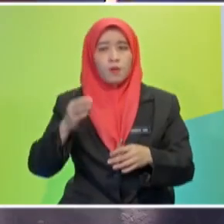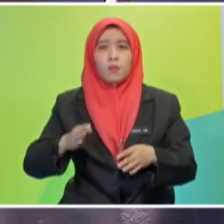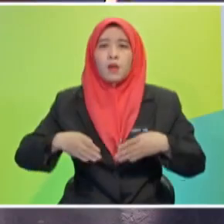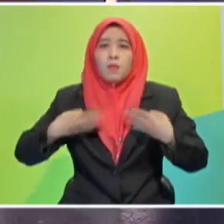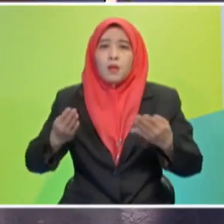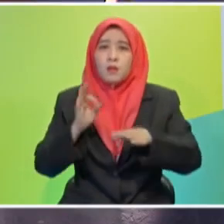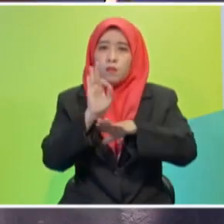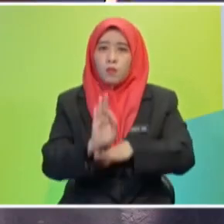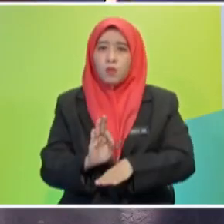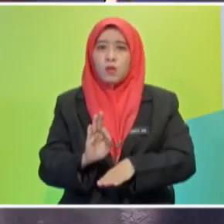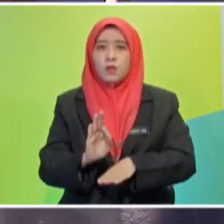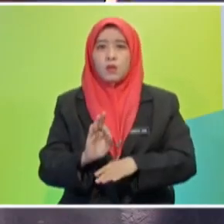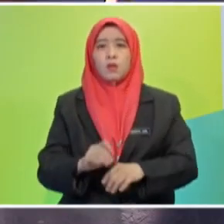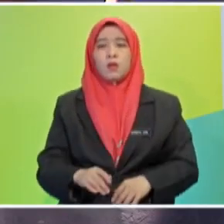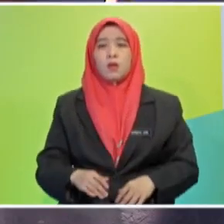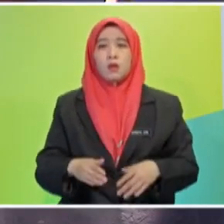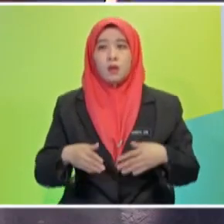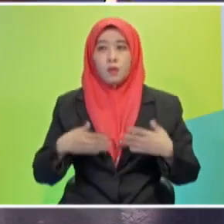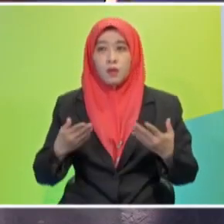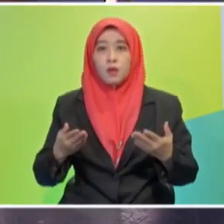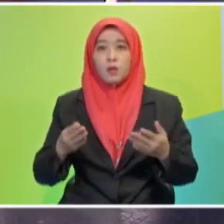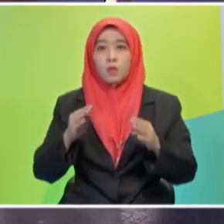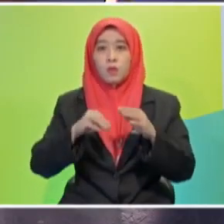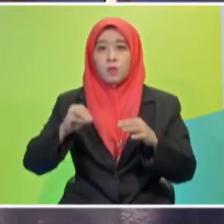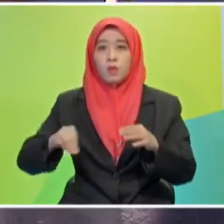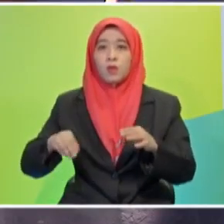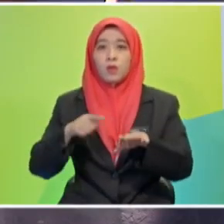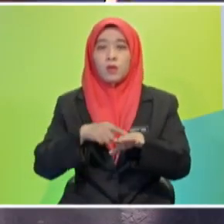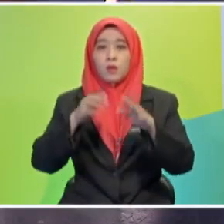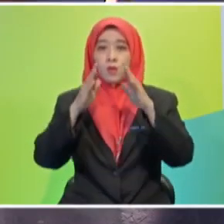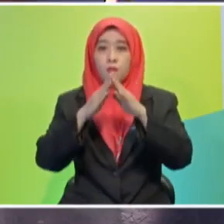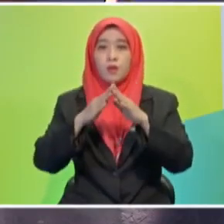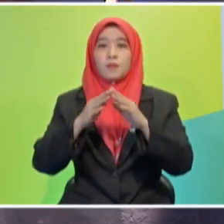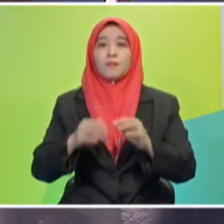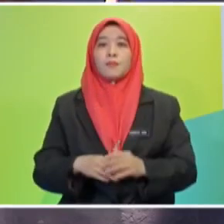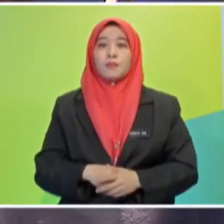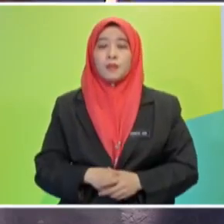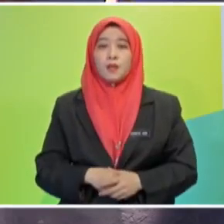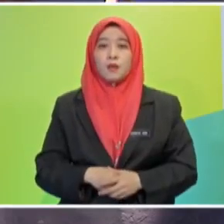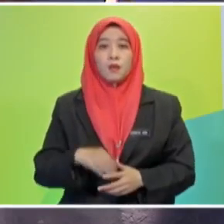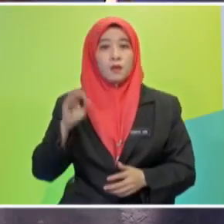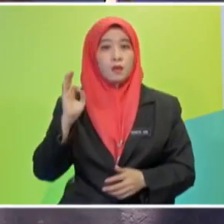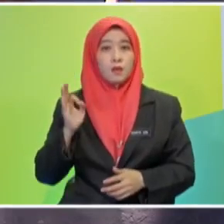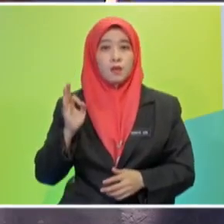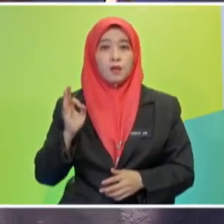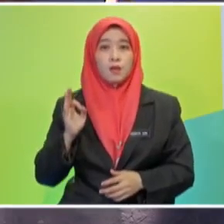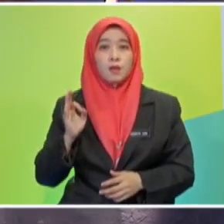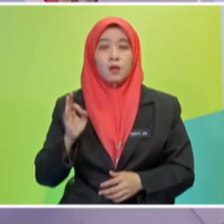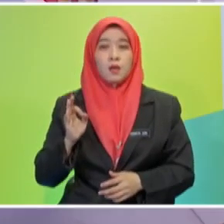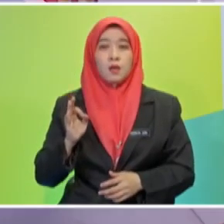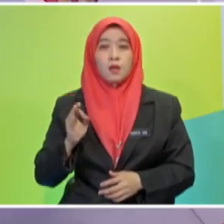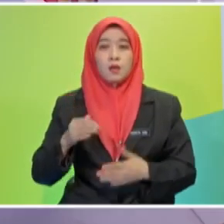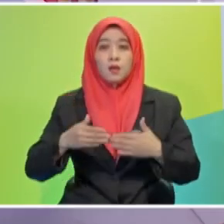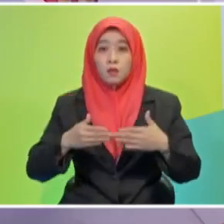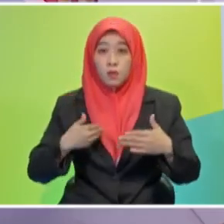mungkin cikgu boleh terangkan kepada kita dan juga murid-murid kita di rumah sana. Silakan cikgu. Okey Aiman, terima kasih. Okey, jadi macam ini Aiman.